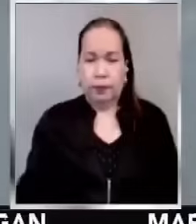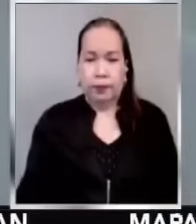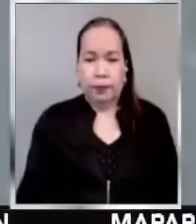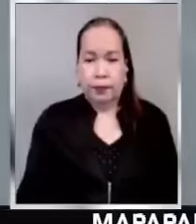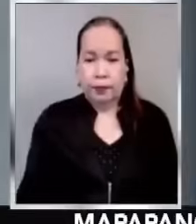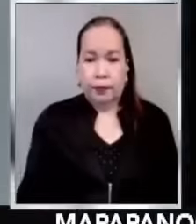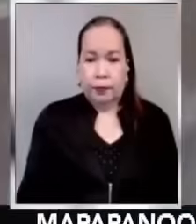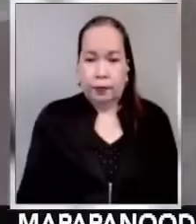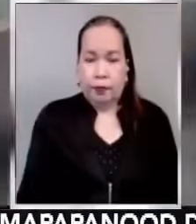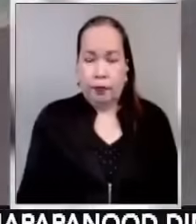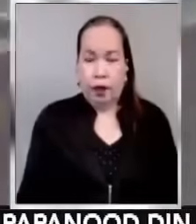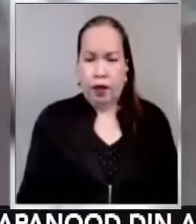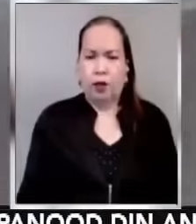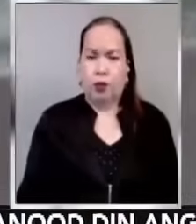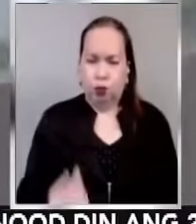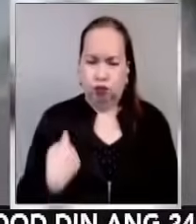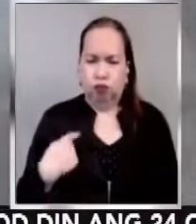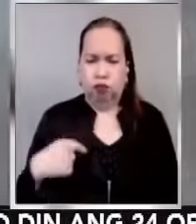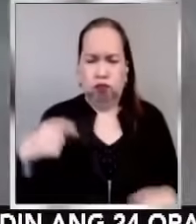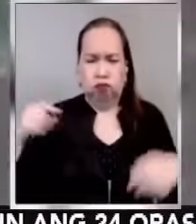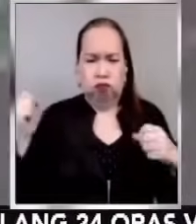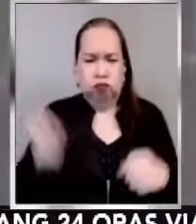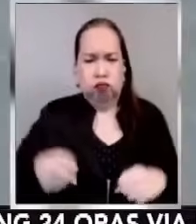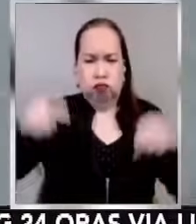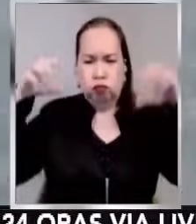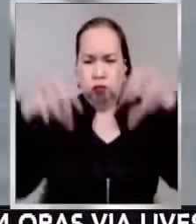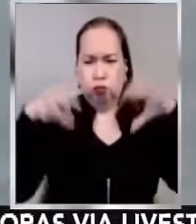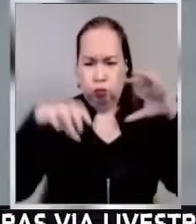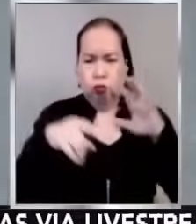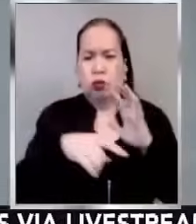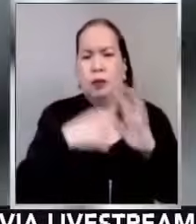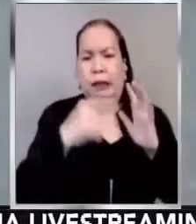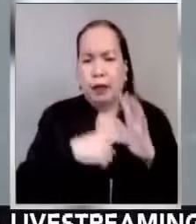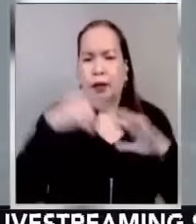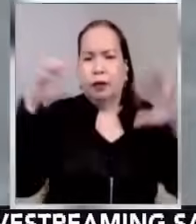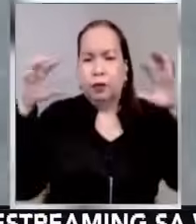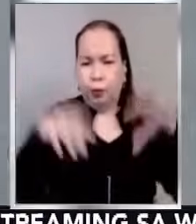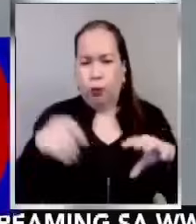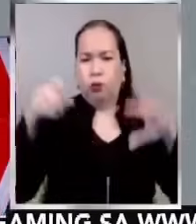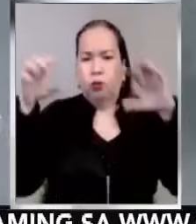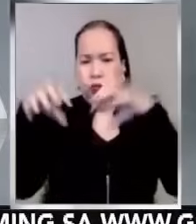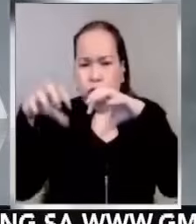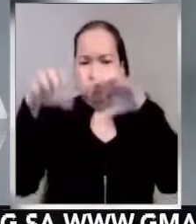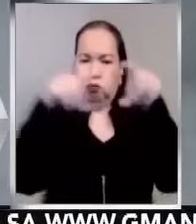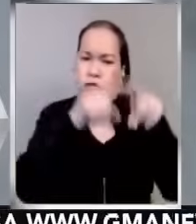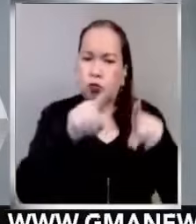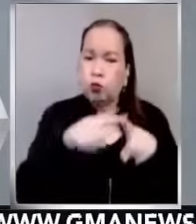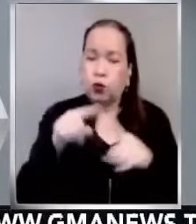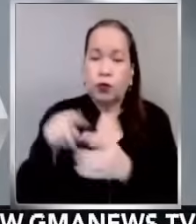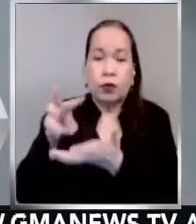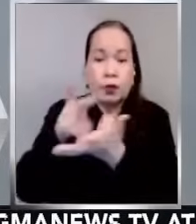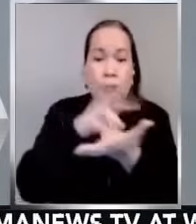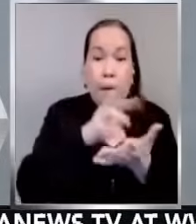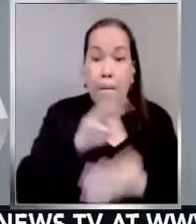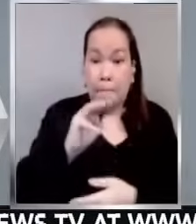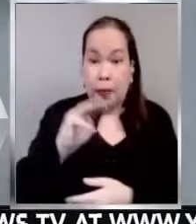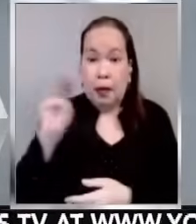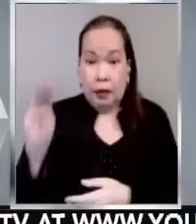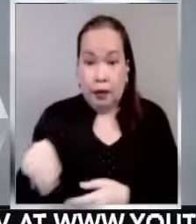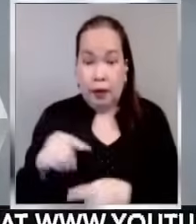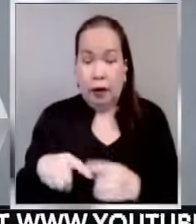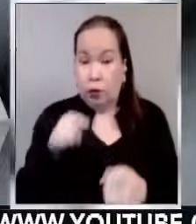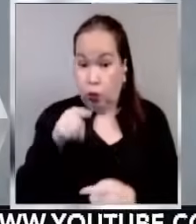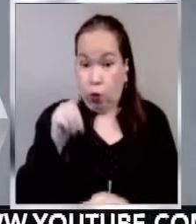Malakas na buhos at minsang pabugsubugsong ulan ang naranasan kaninang umaga sa maraming bahagi ng Maynila. Sa bahaging ito ng Osmeña Highway,